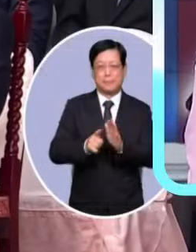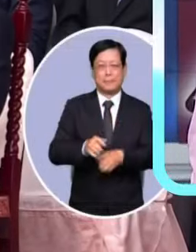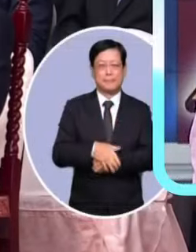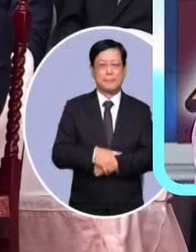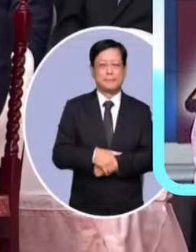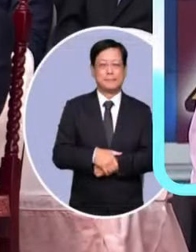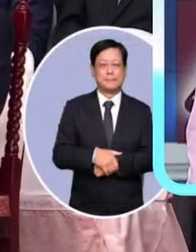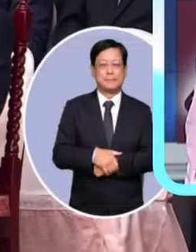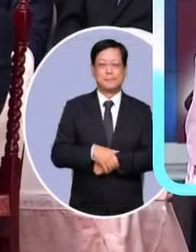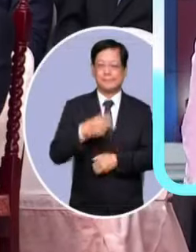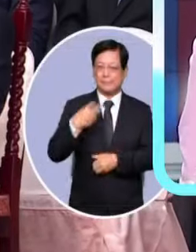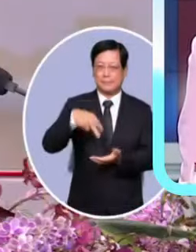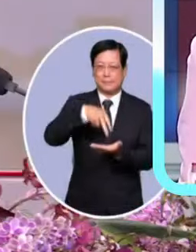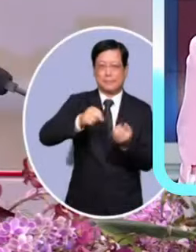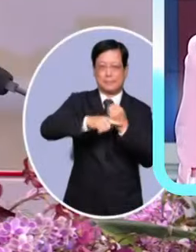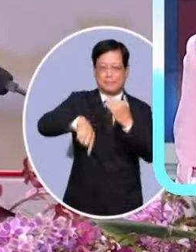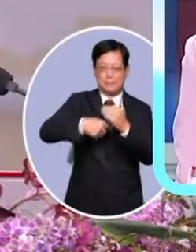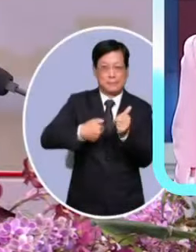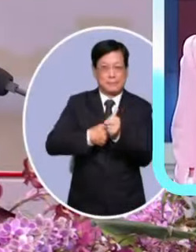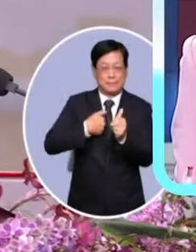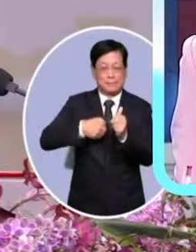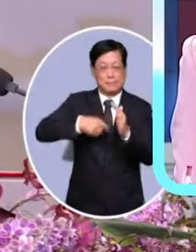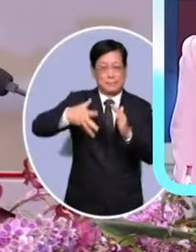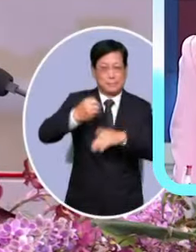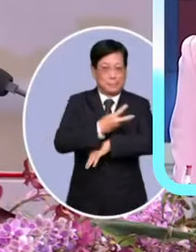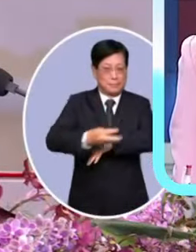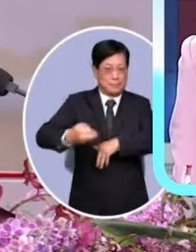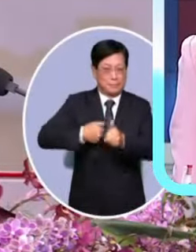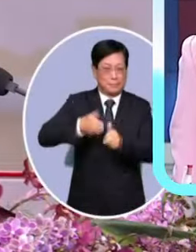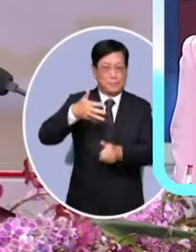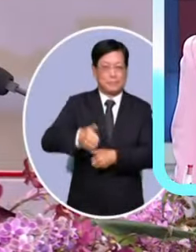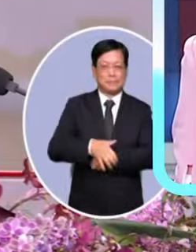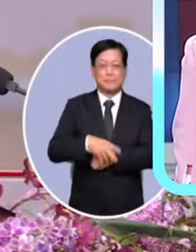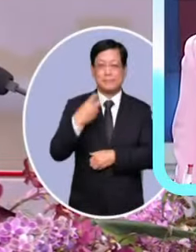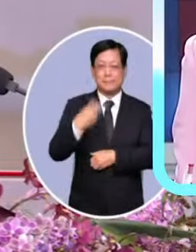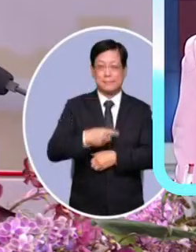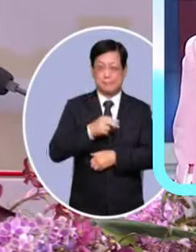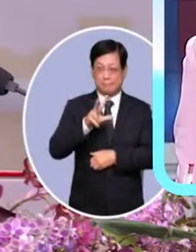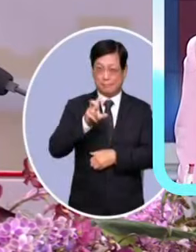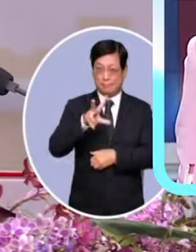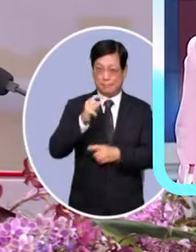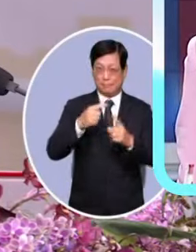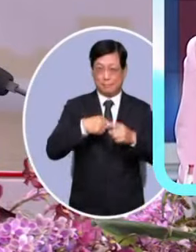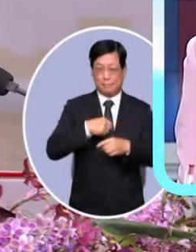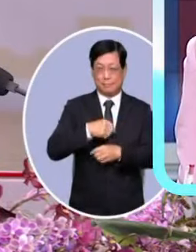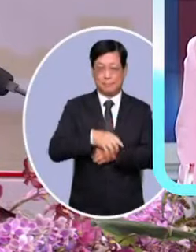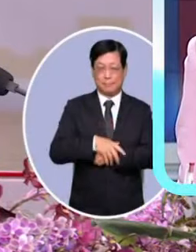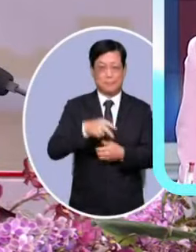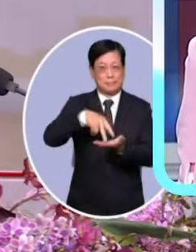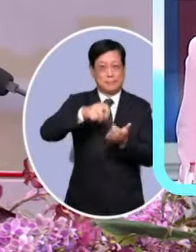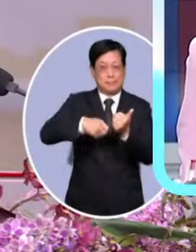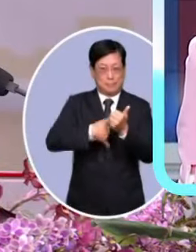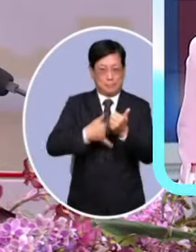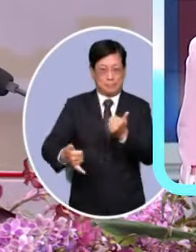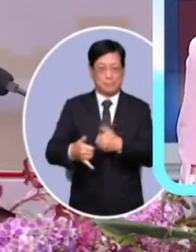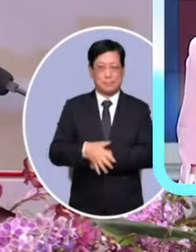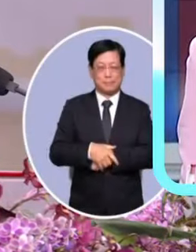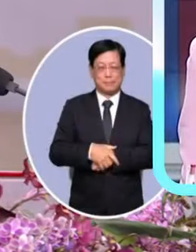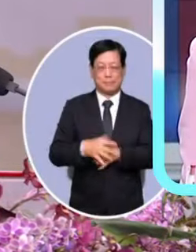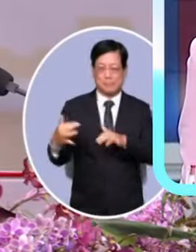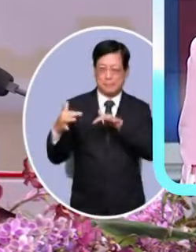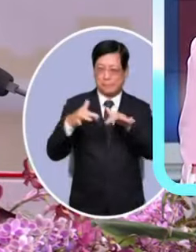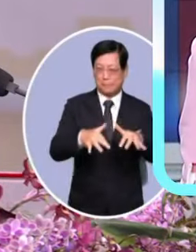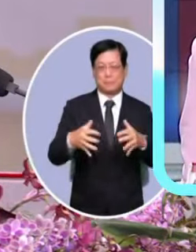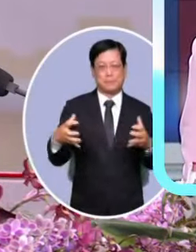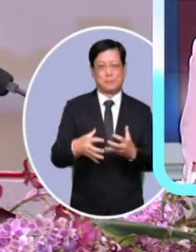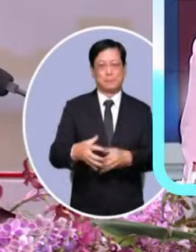两国论嘛，所以那个不叫包容啊。事实上，刚刚萧旭晨刚刚讲话，说